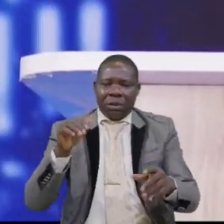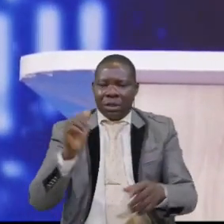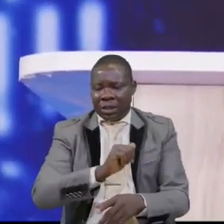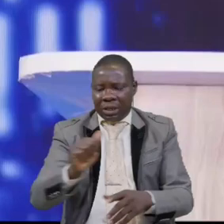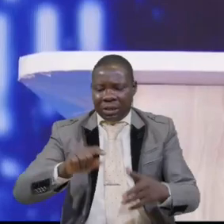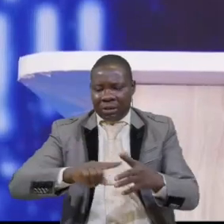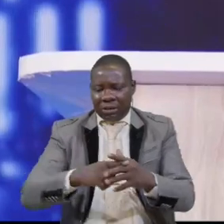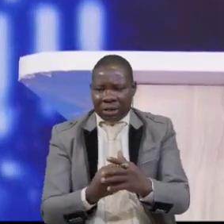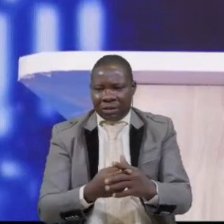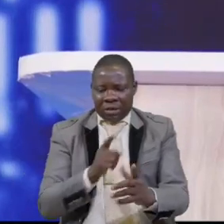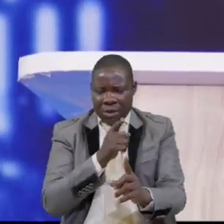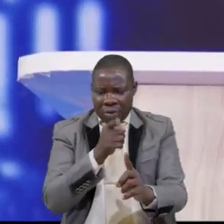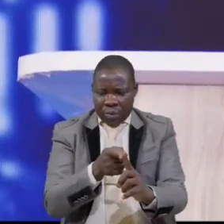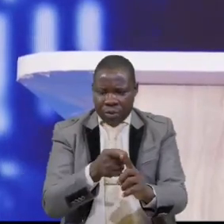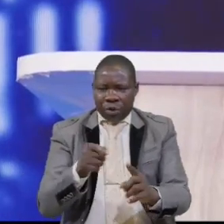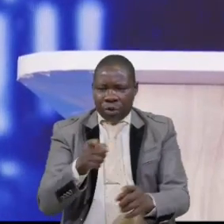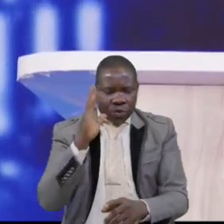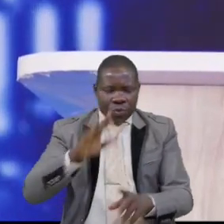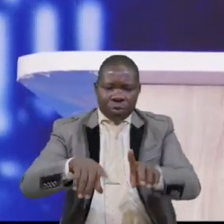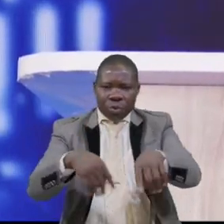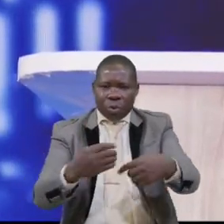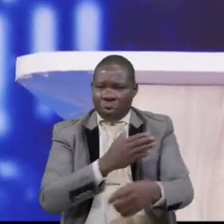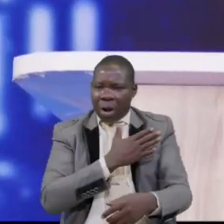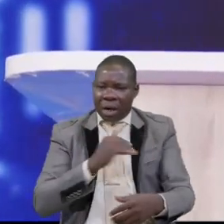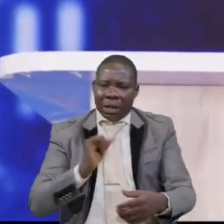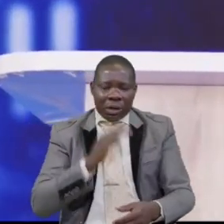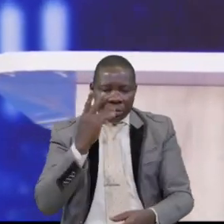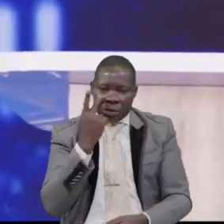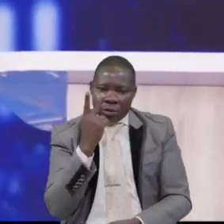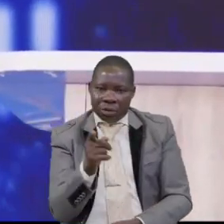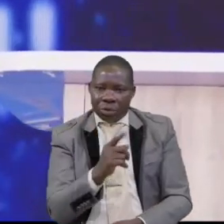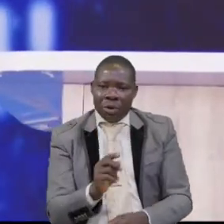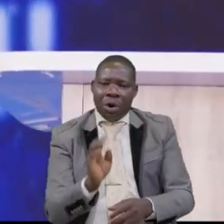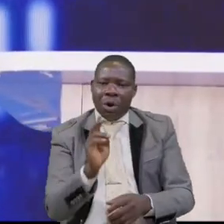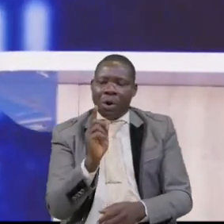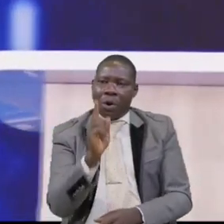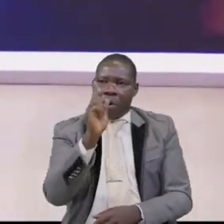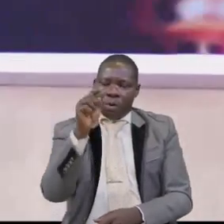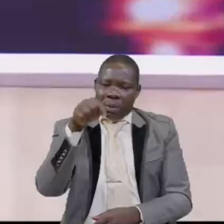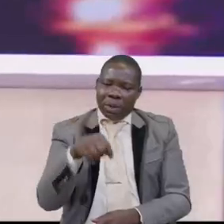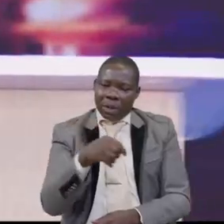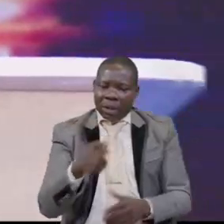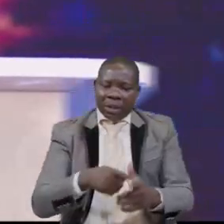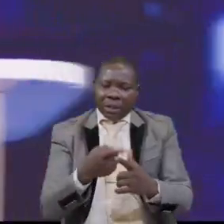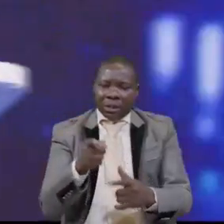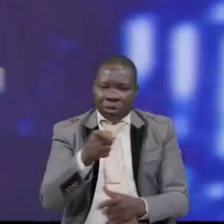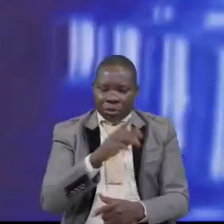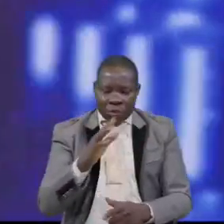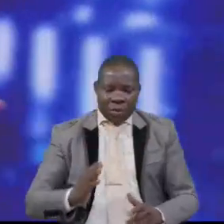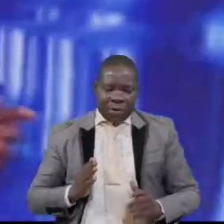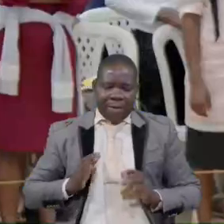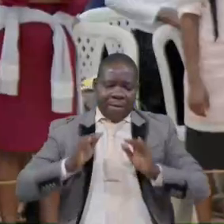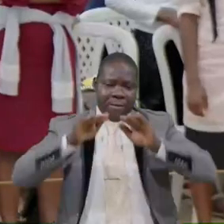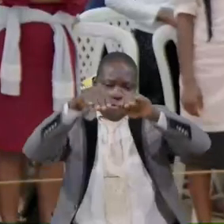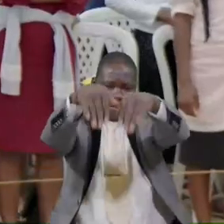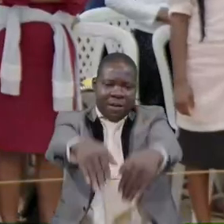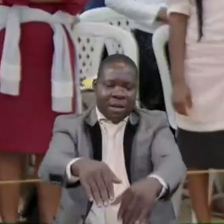de départ. Et maintenant, je te vois en train de pomper et tu sautes pour l'avenir.